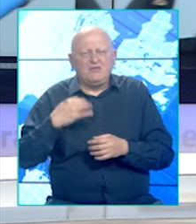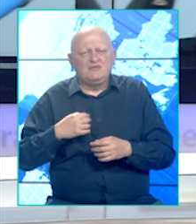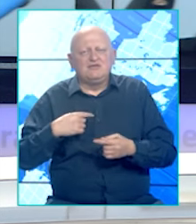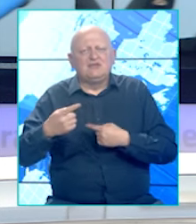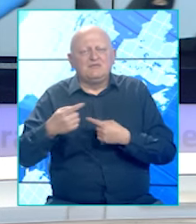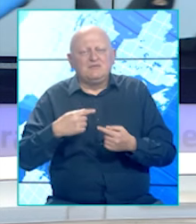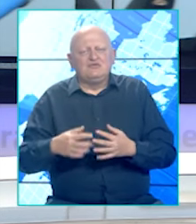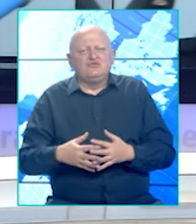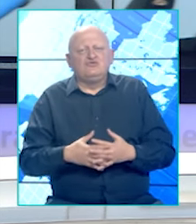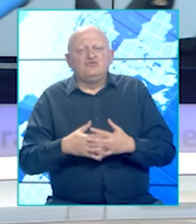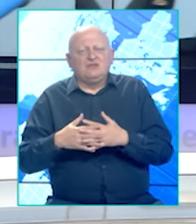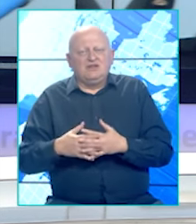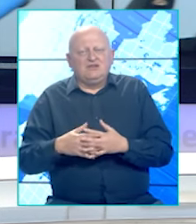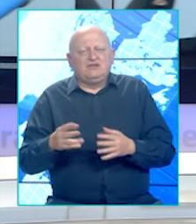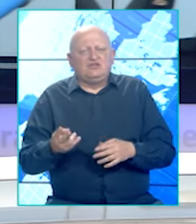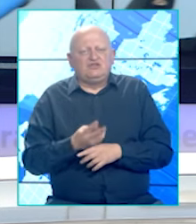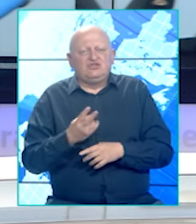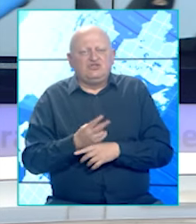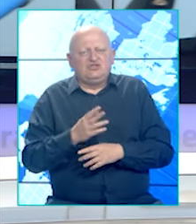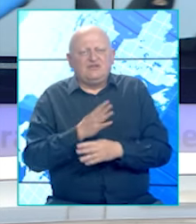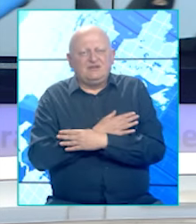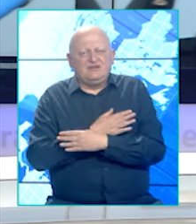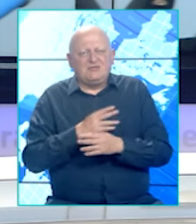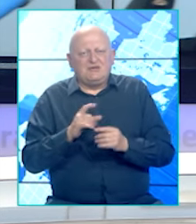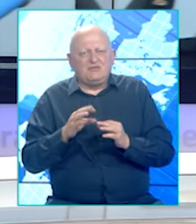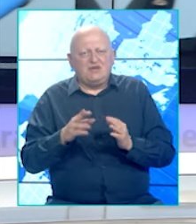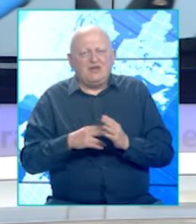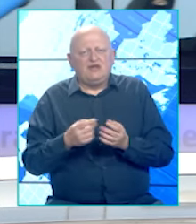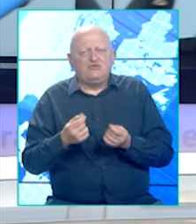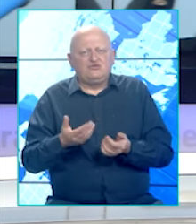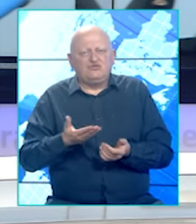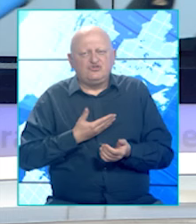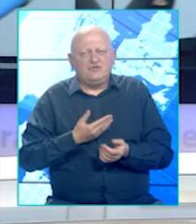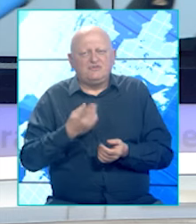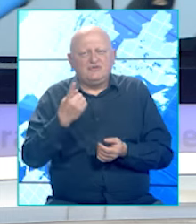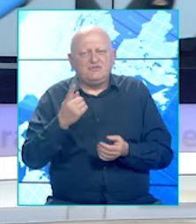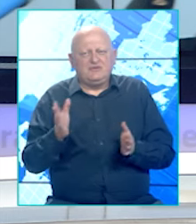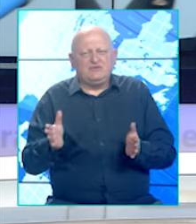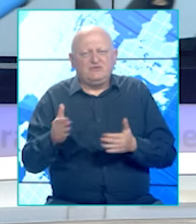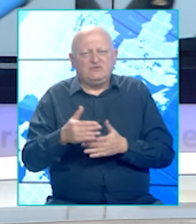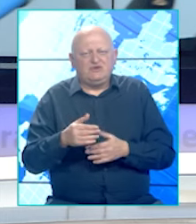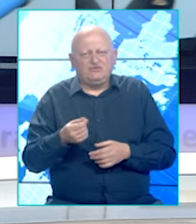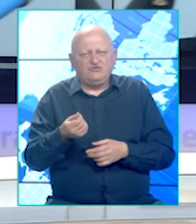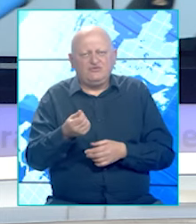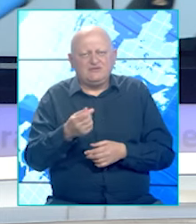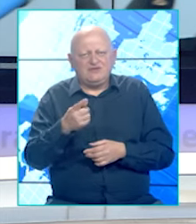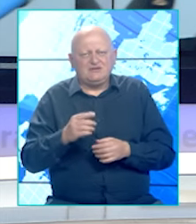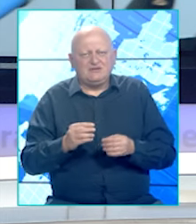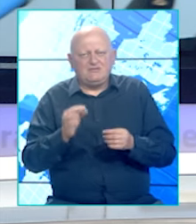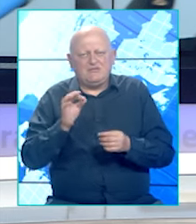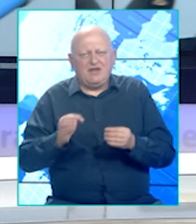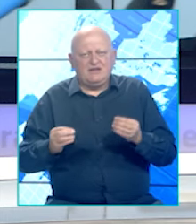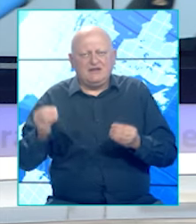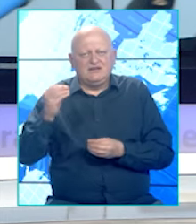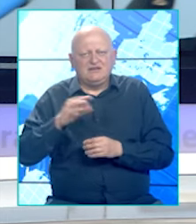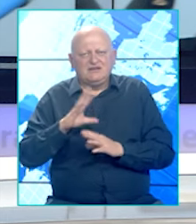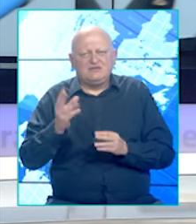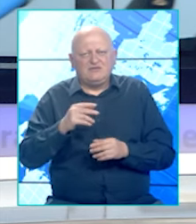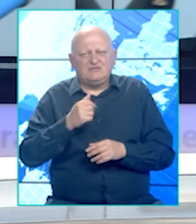se obvezali na međusobnu suradnju. Zemlje Zapadnog Balkana uskoro će dobiti i prvu tranšu novca iz plana